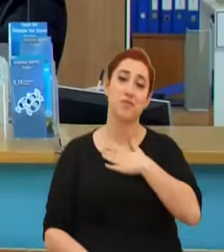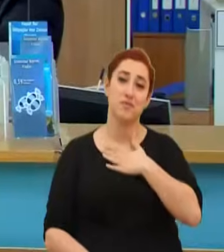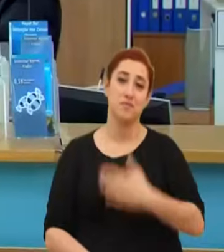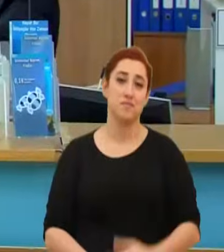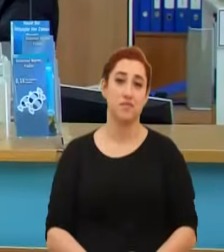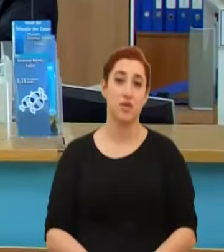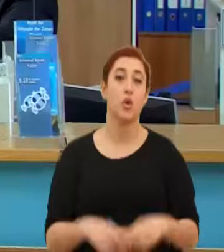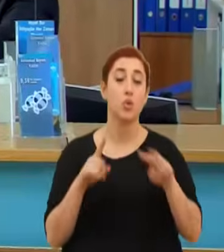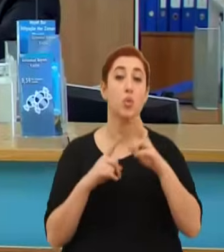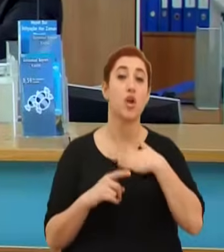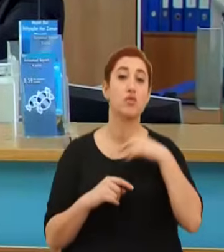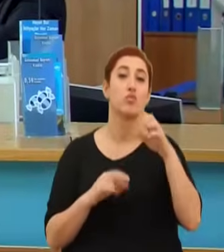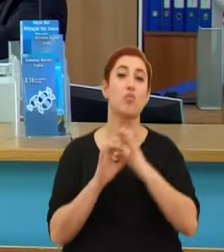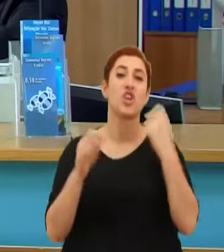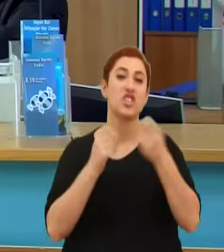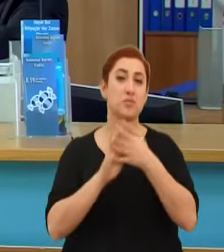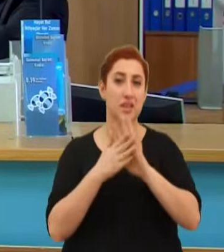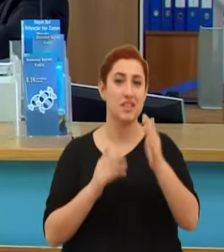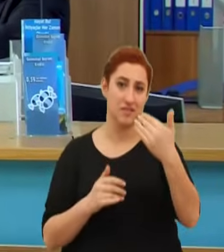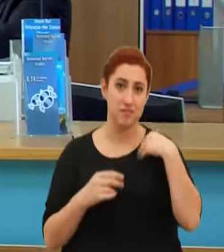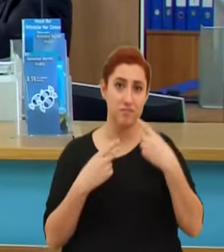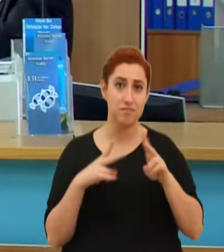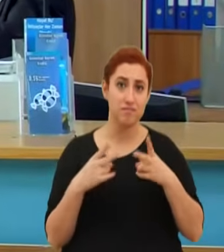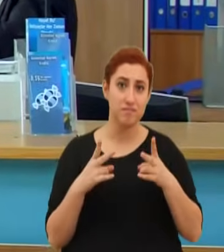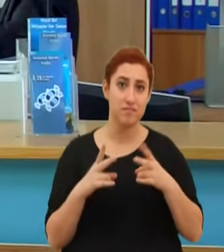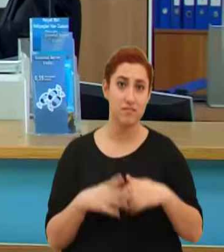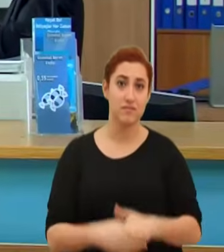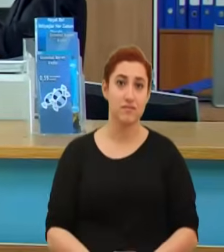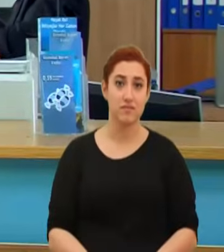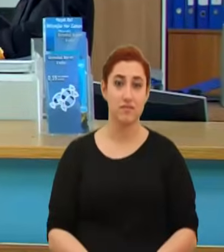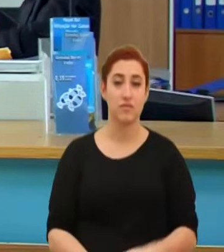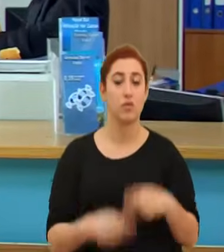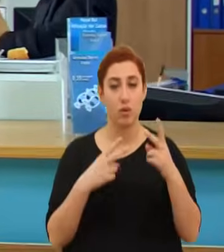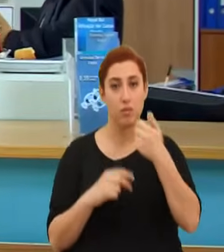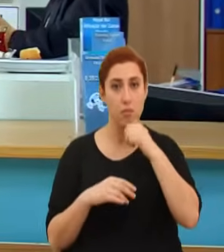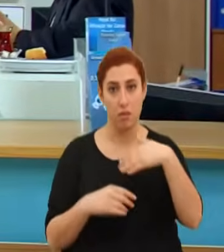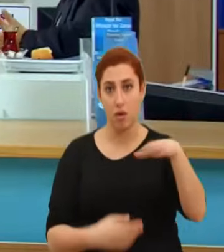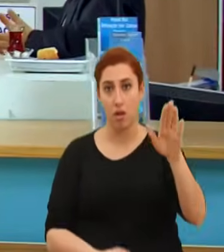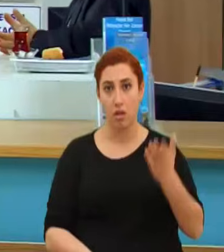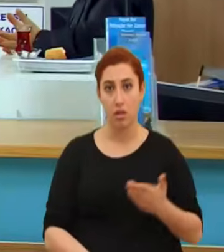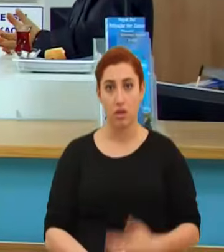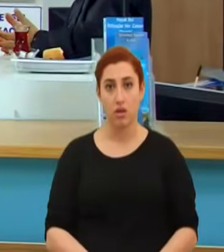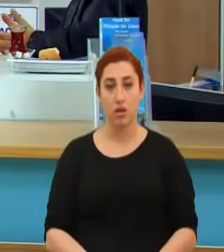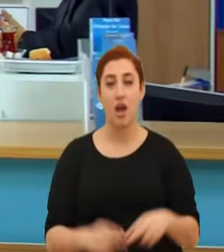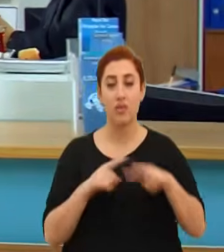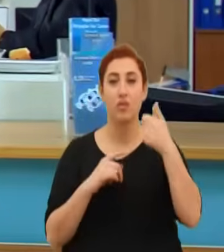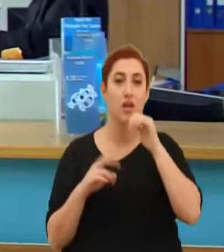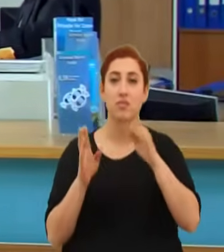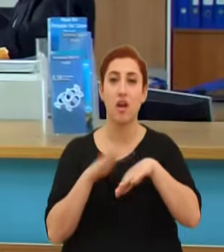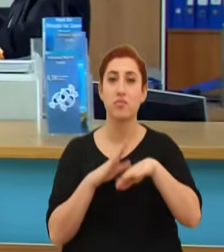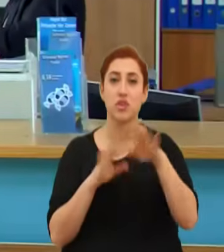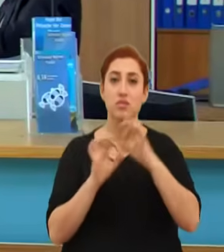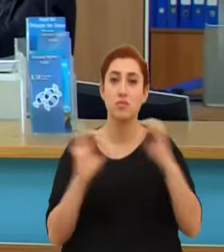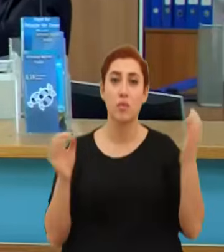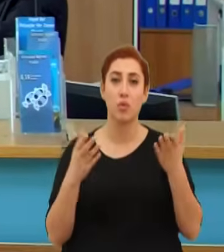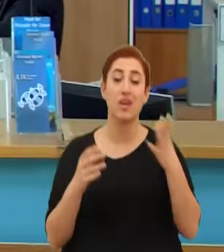ya. Nurhancığım, bu borunun işi bittiyse alabilir miyim? Tabii abi, al da. Aydoğan abi ne yapacaksın bu